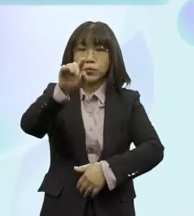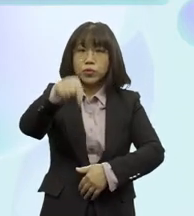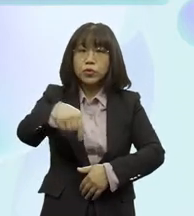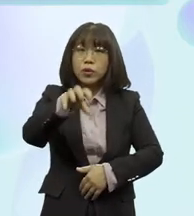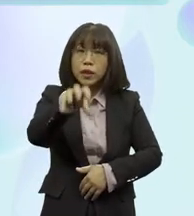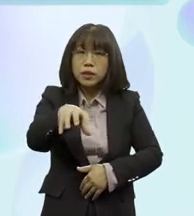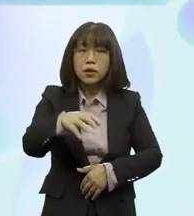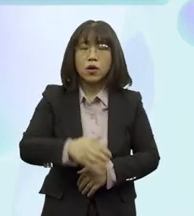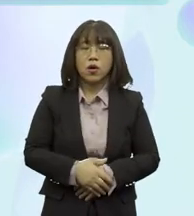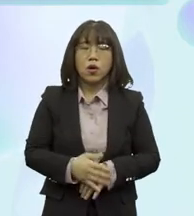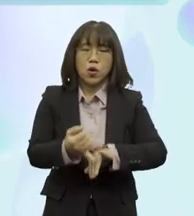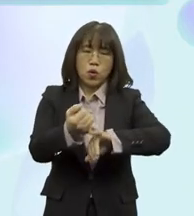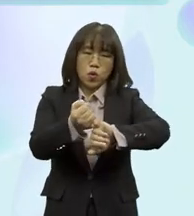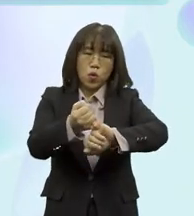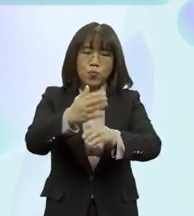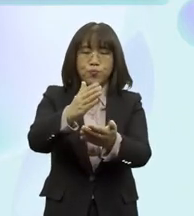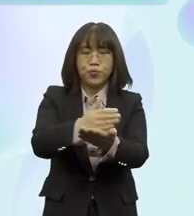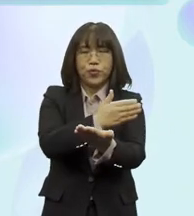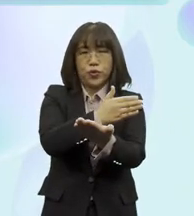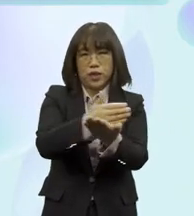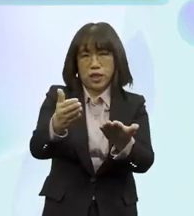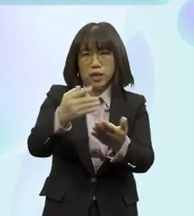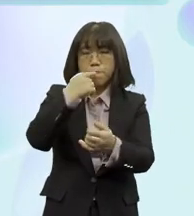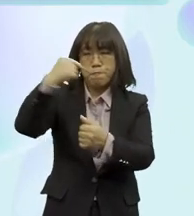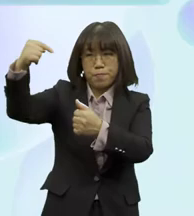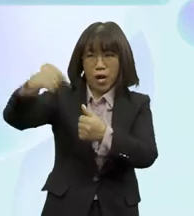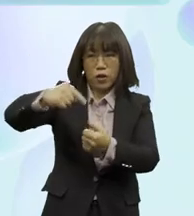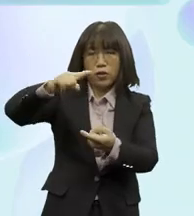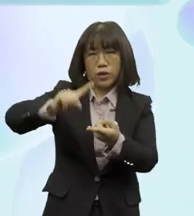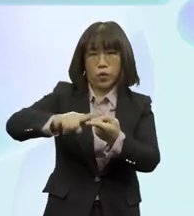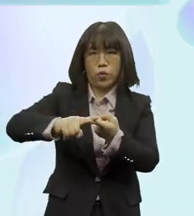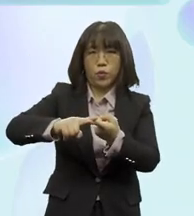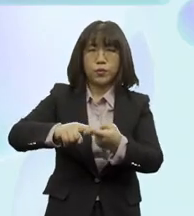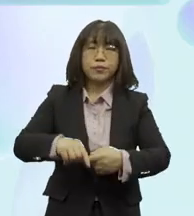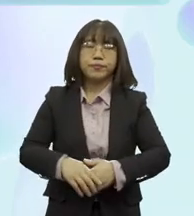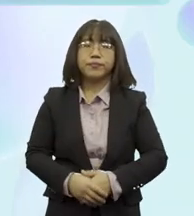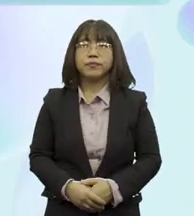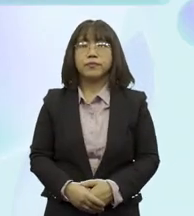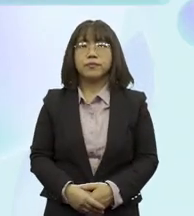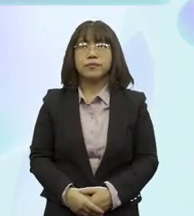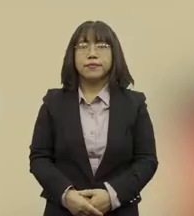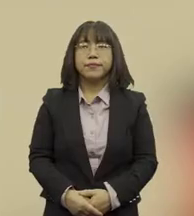재활용 가능 자원의 분리수거 등에 관한 지침에 따른 조치입니다.